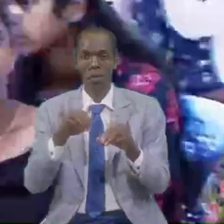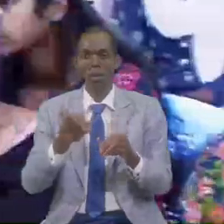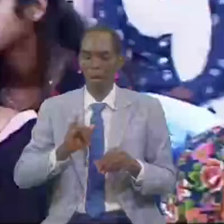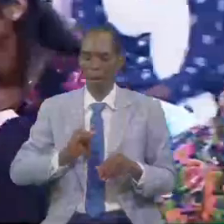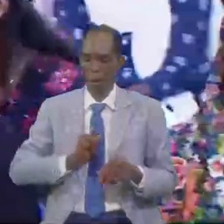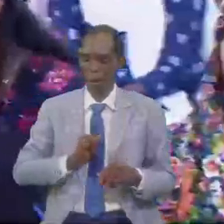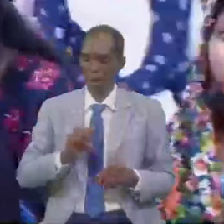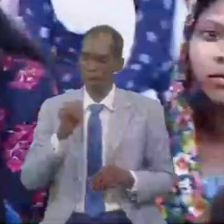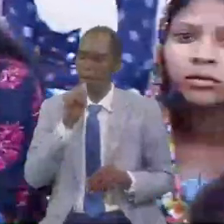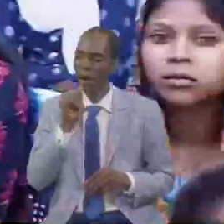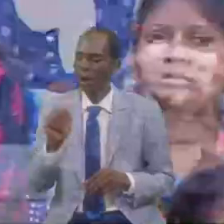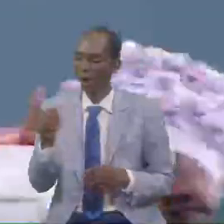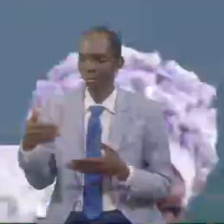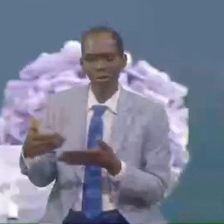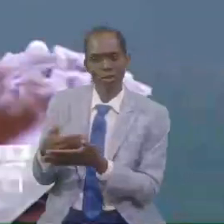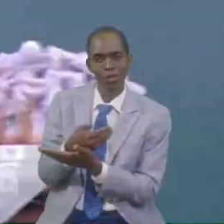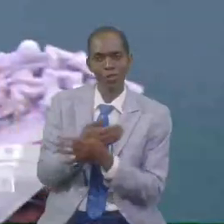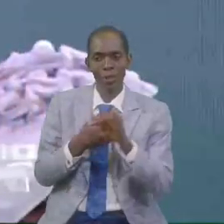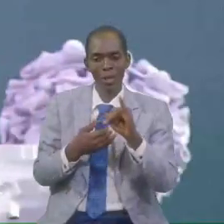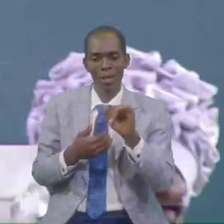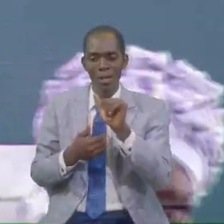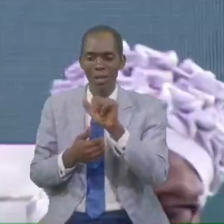je suis nouveau.